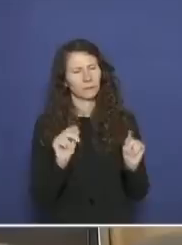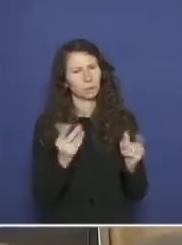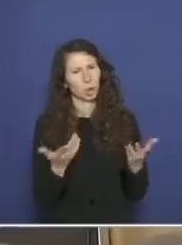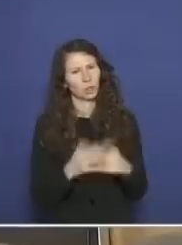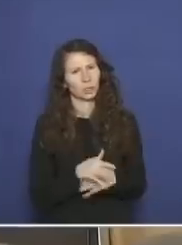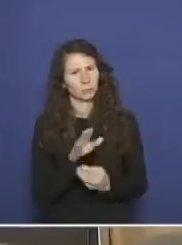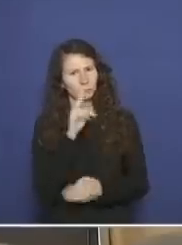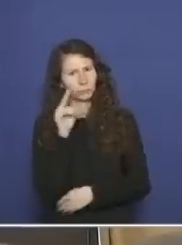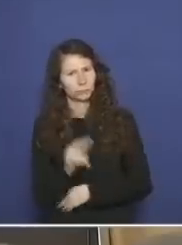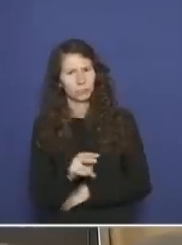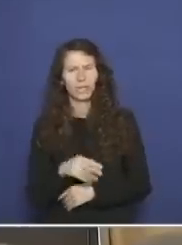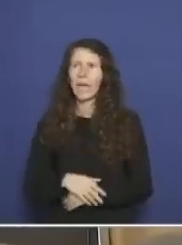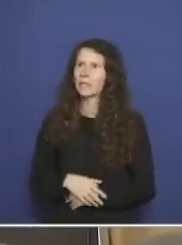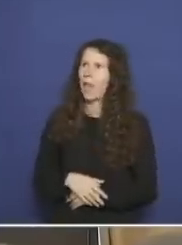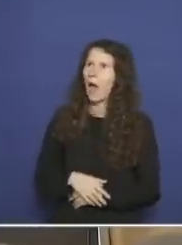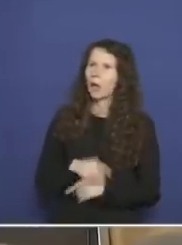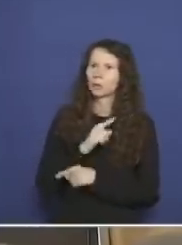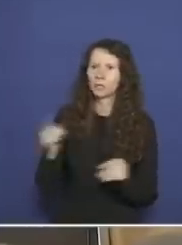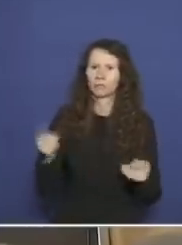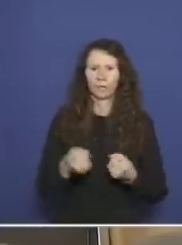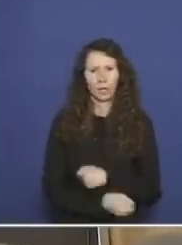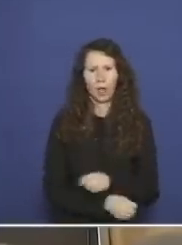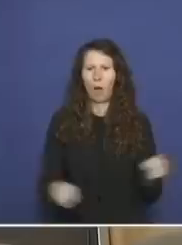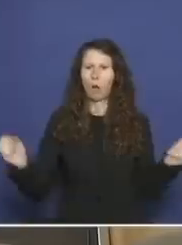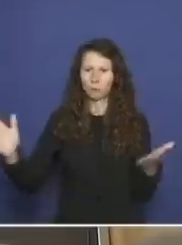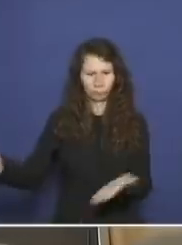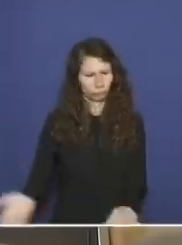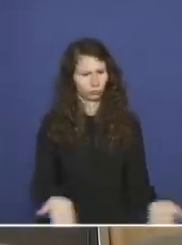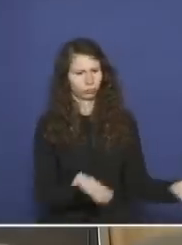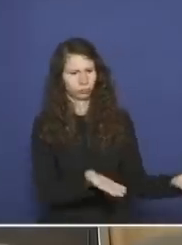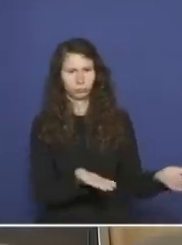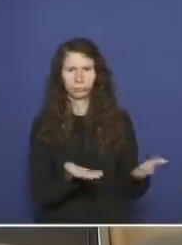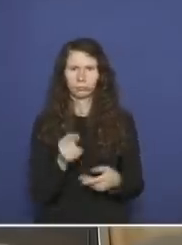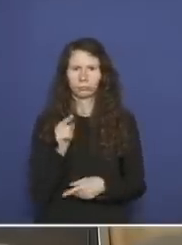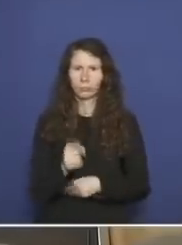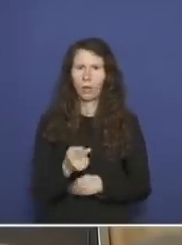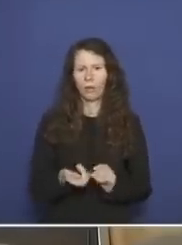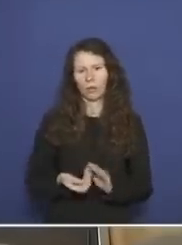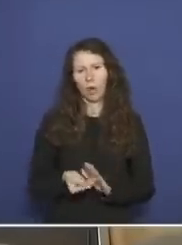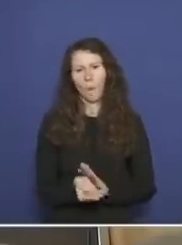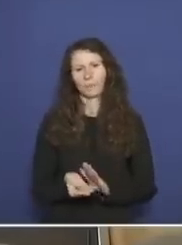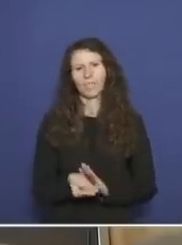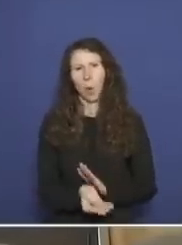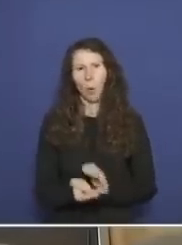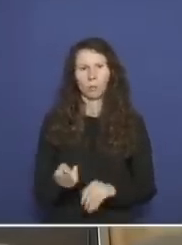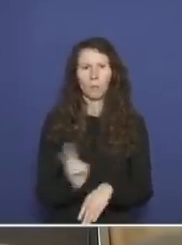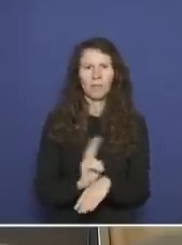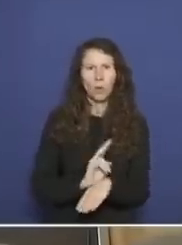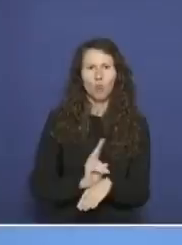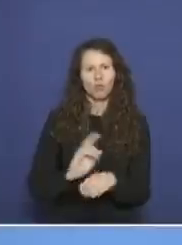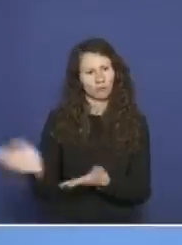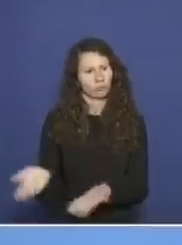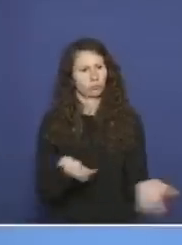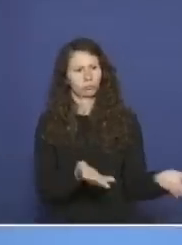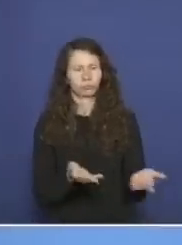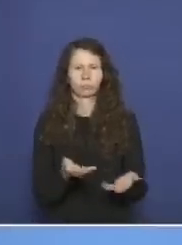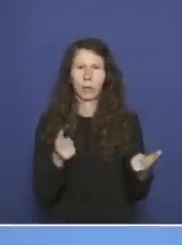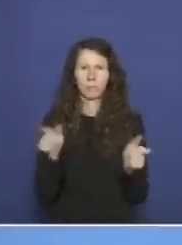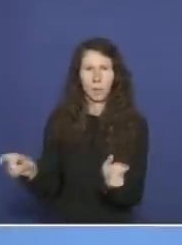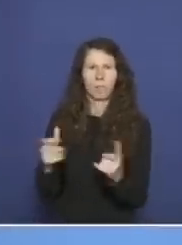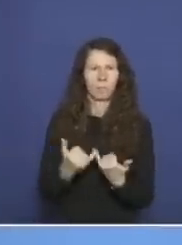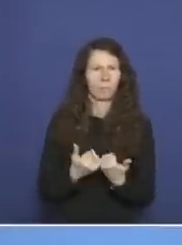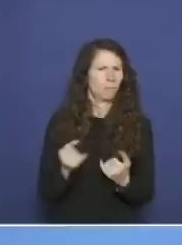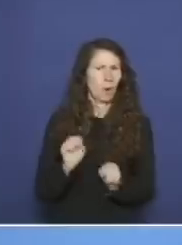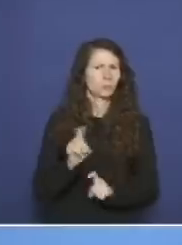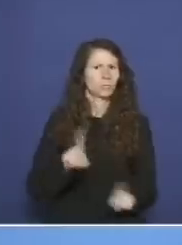Naja, dass nicht Tür und Tor für diese sehr große Korruption und Betrug geöffnet wird. Also, zum ersten einmal ist